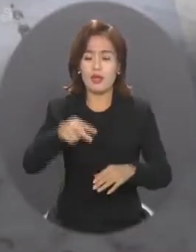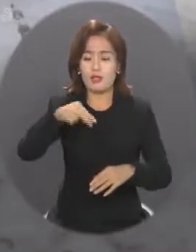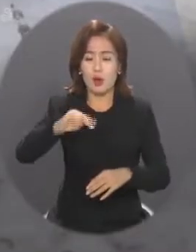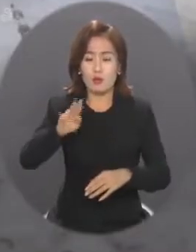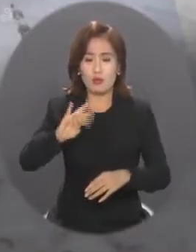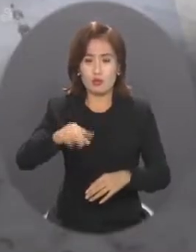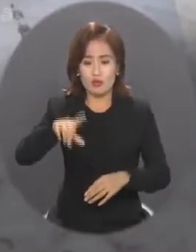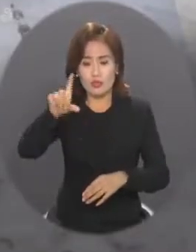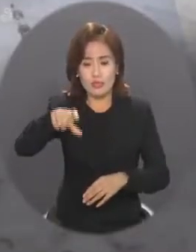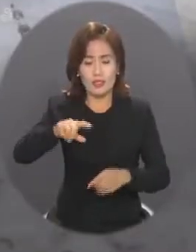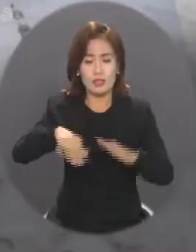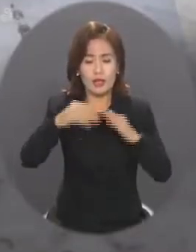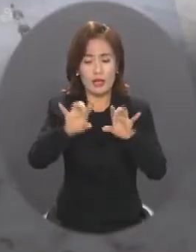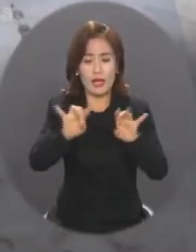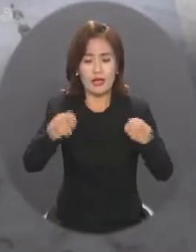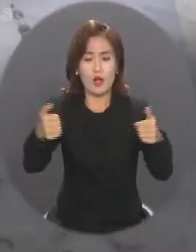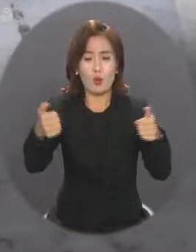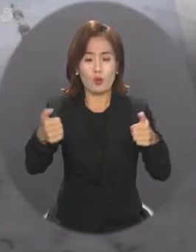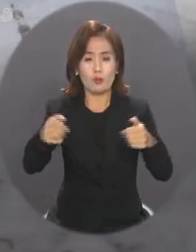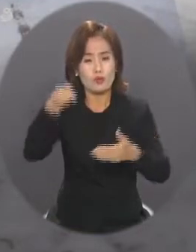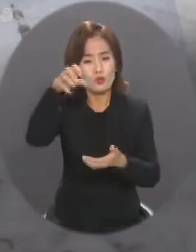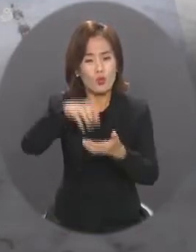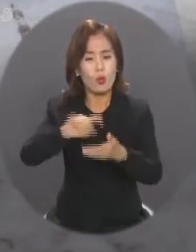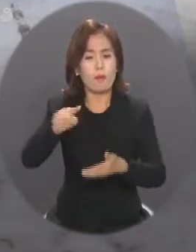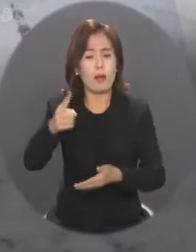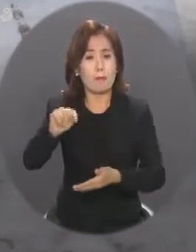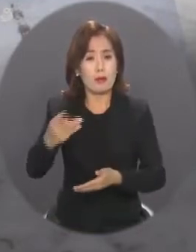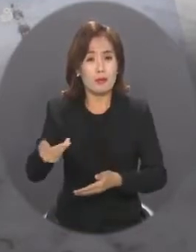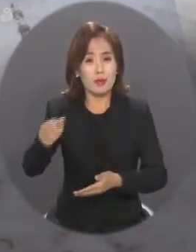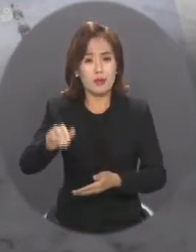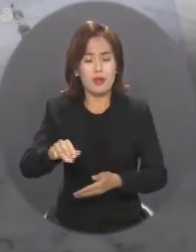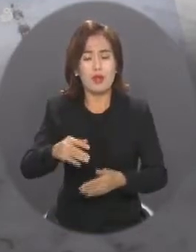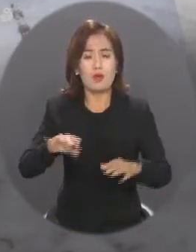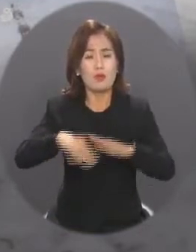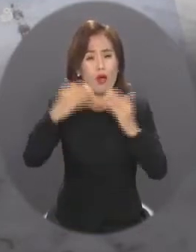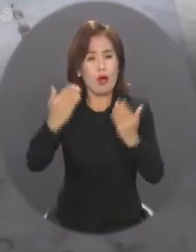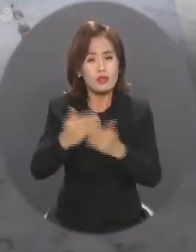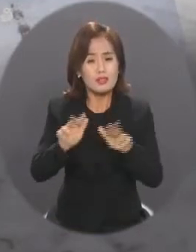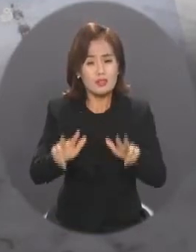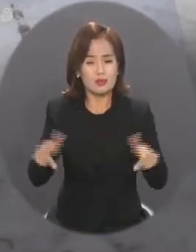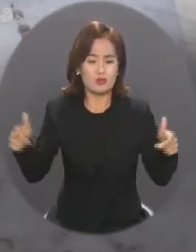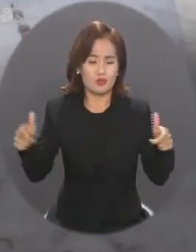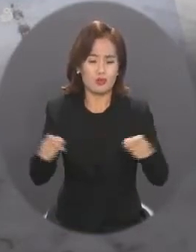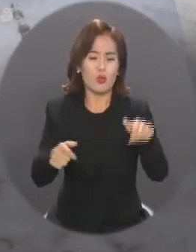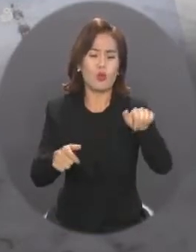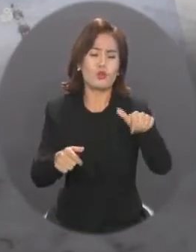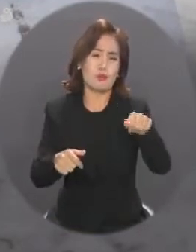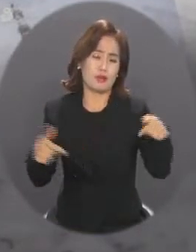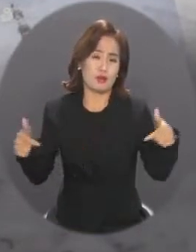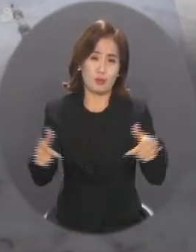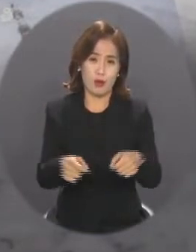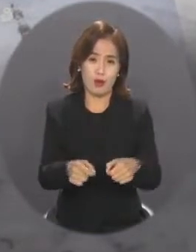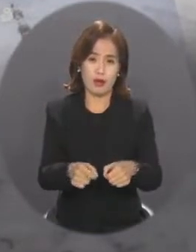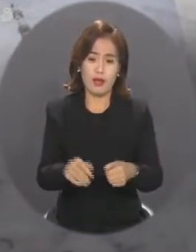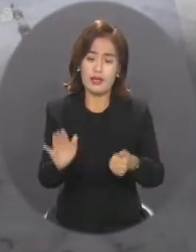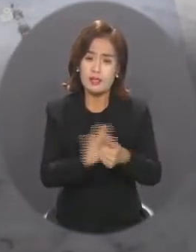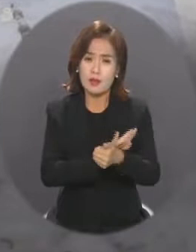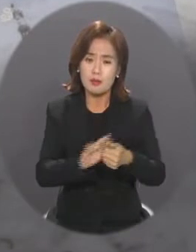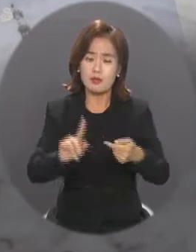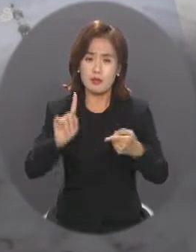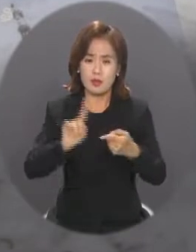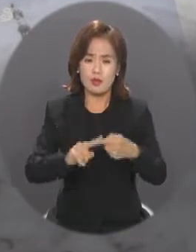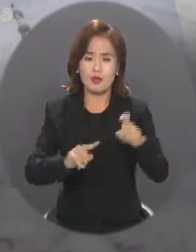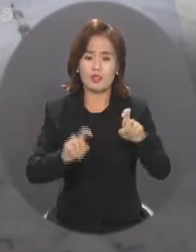체크카드 각각 50만 원씩 총 100만 원에서 상생카드 재개 후 총액은 50만 원으로 줄어들었습니다. 혜택은